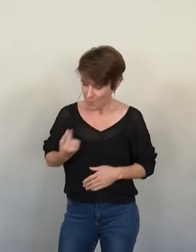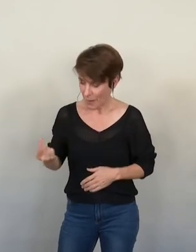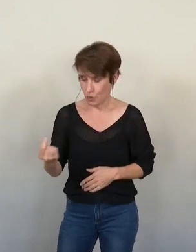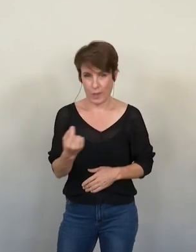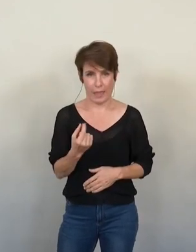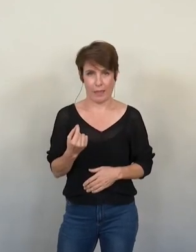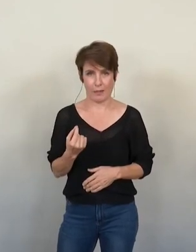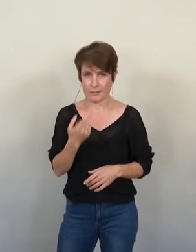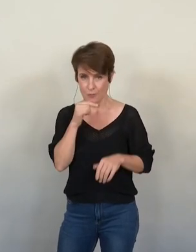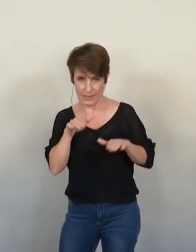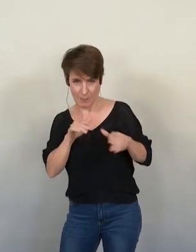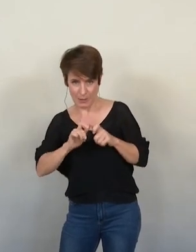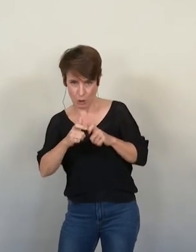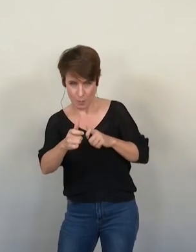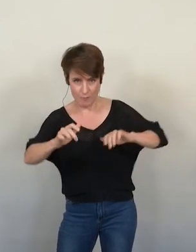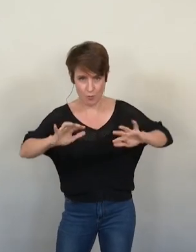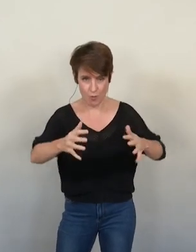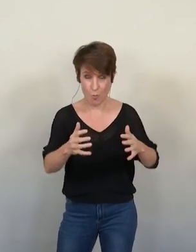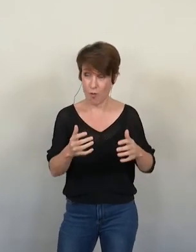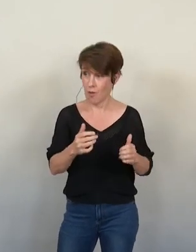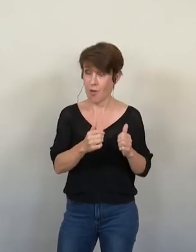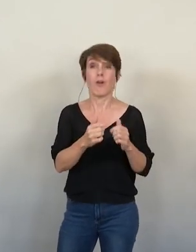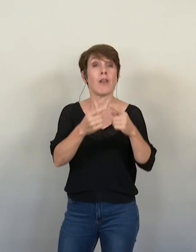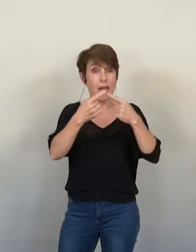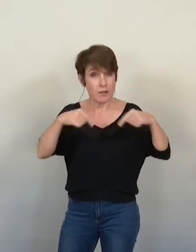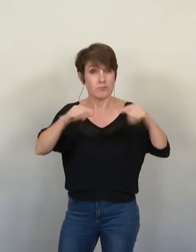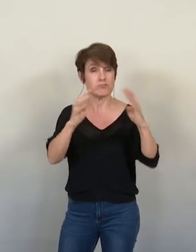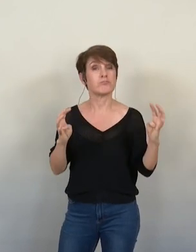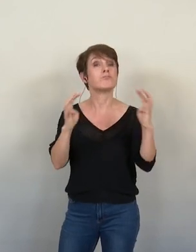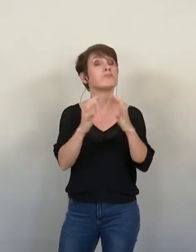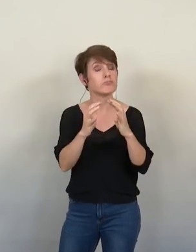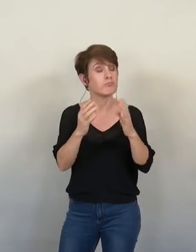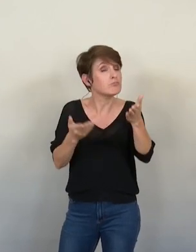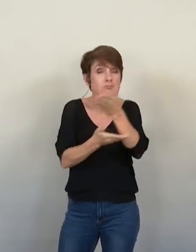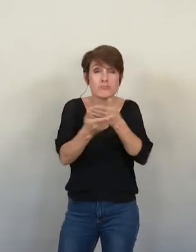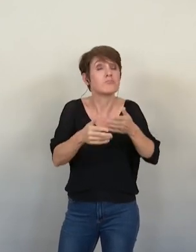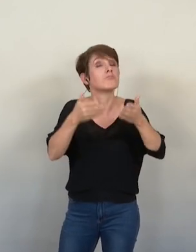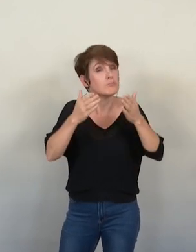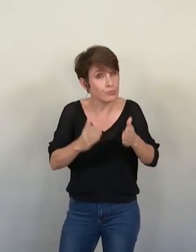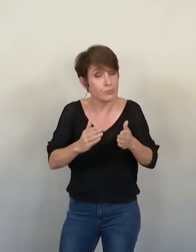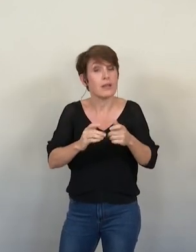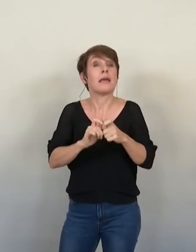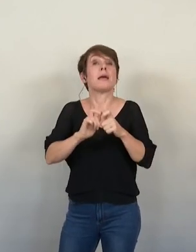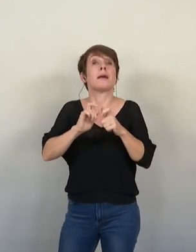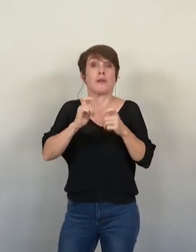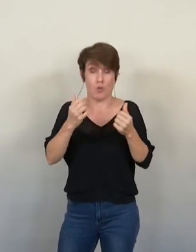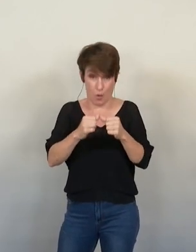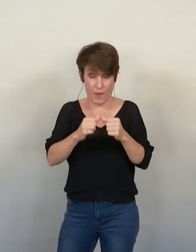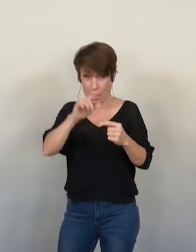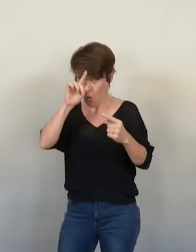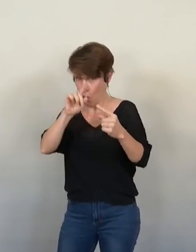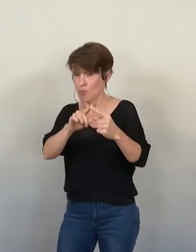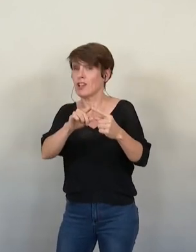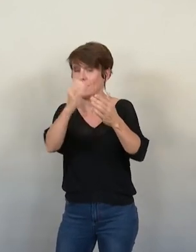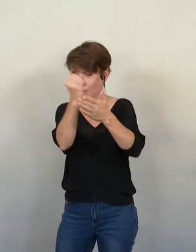moyens toutes les instances délibératives s'engagent ensuite à traduire cet esprit ces objectifs partagés dans des